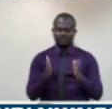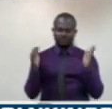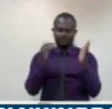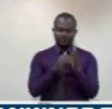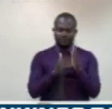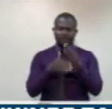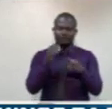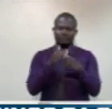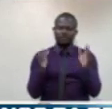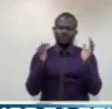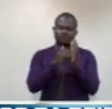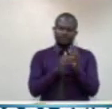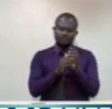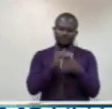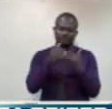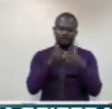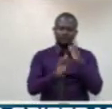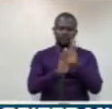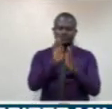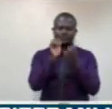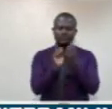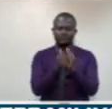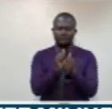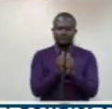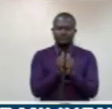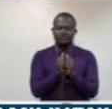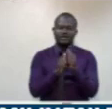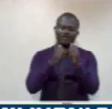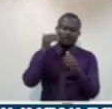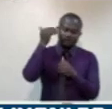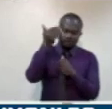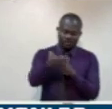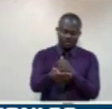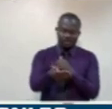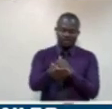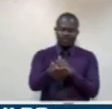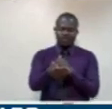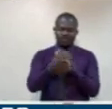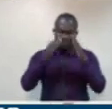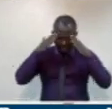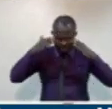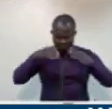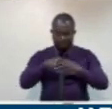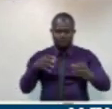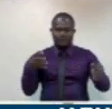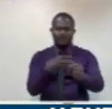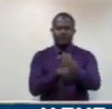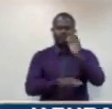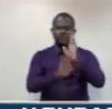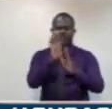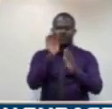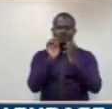tukongera kwiyubaka tukongera no guteza imbere siporo hanyuma rero dushyira imbaraga mu iterambere